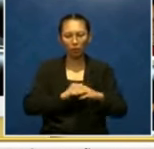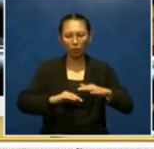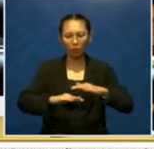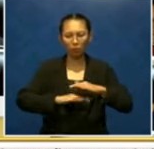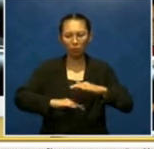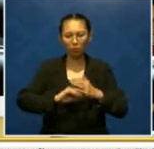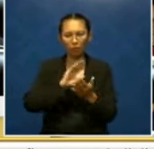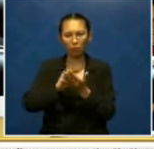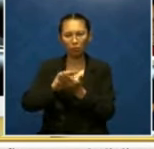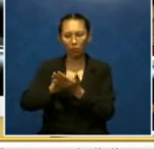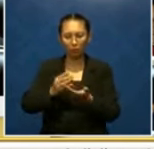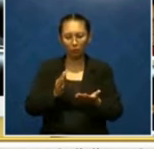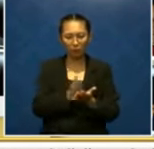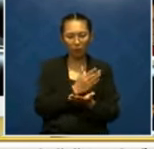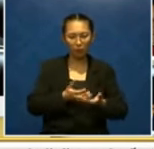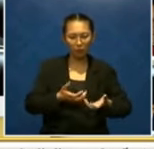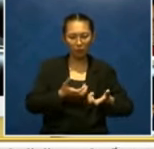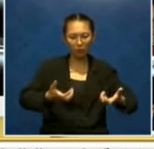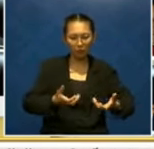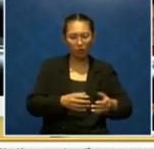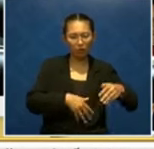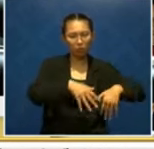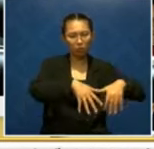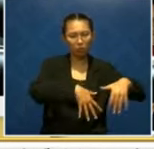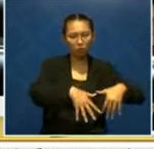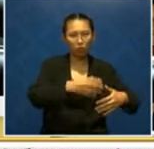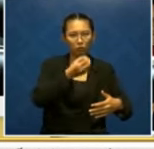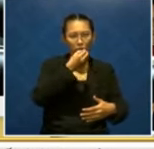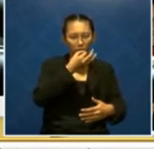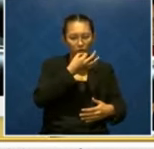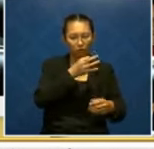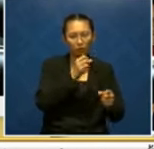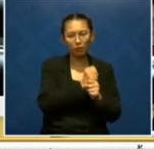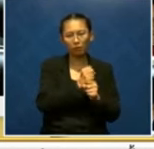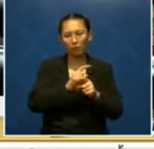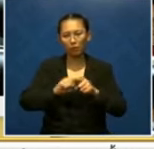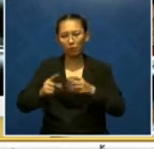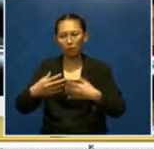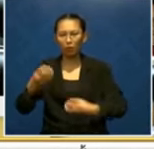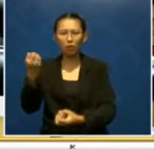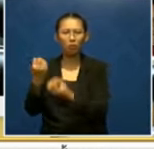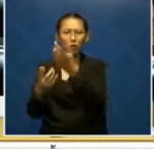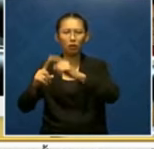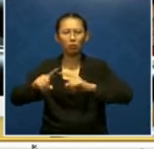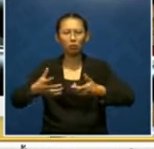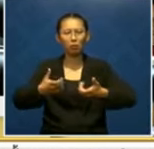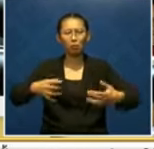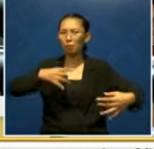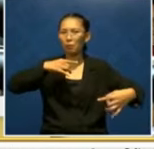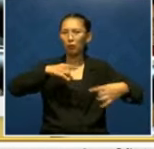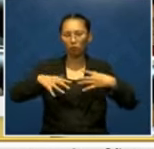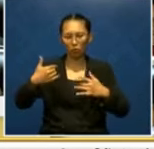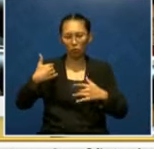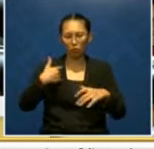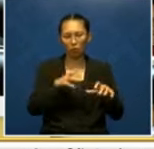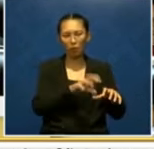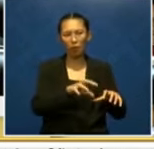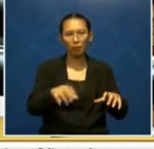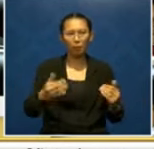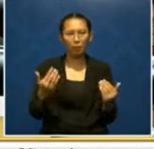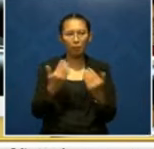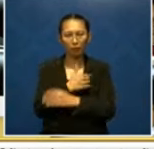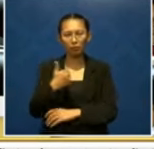แนกพื้นที่ป่าและพื้นที่ทำกินหรือการทำโซนนิ่งยังไม่มีประสิทธิภาพและไม่สอดคล้องกับบริบทของพื้นที่ต่างๆที่ได้เปลี่ยนแปลง